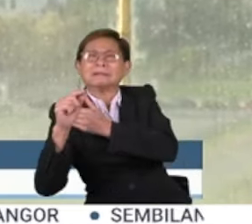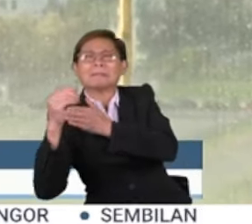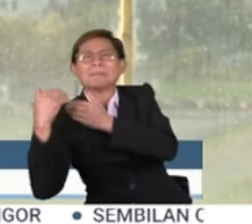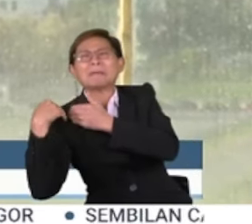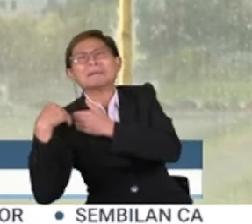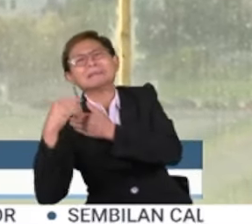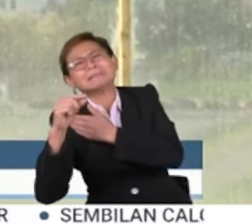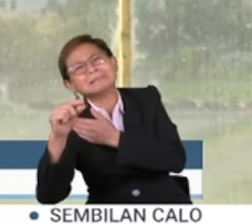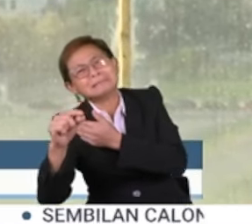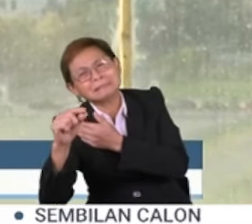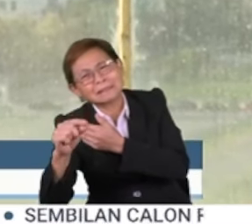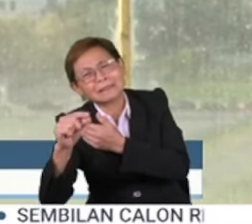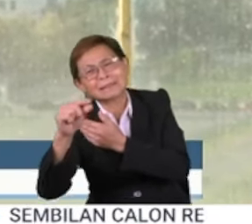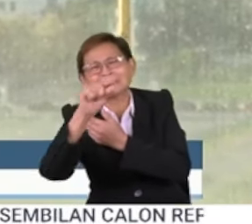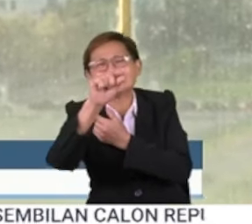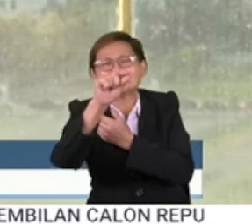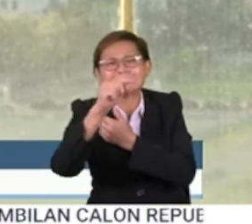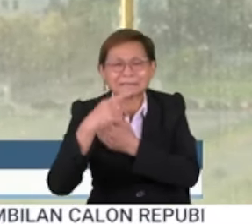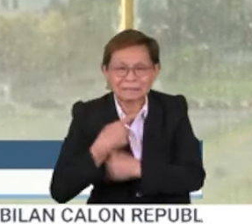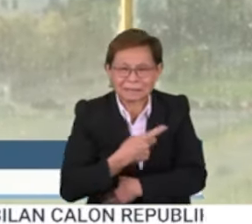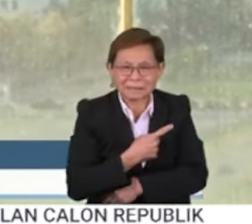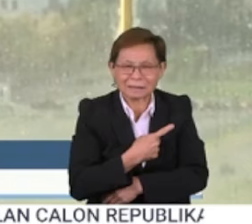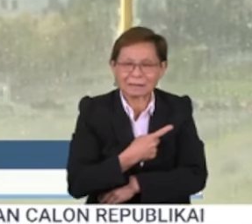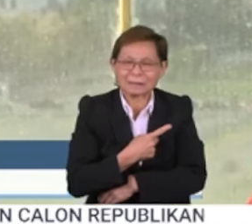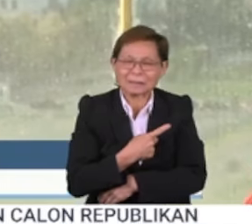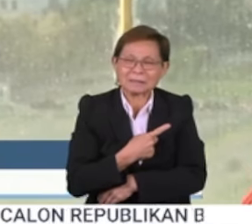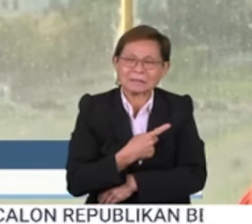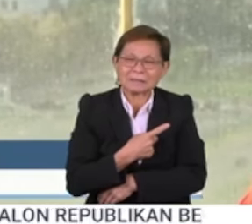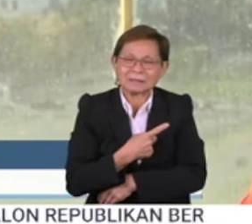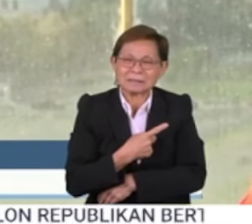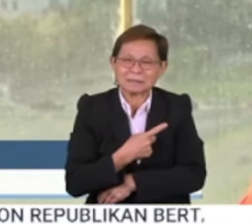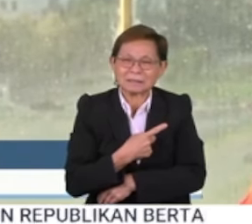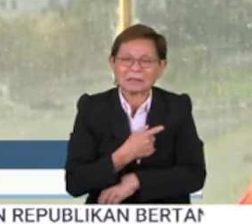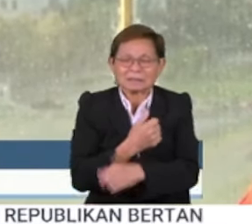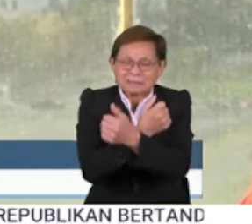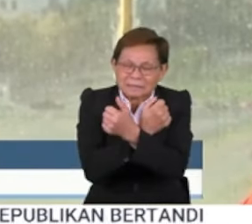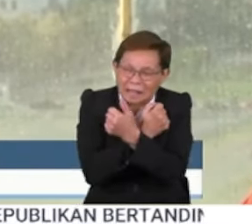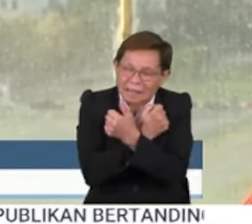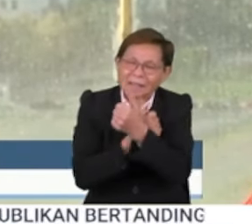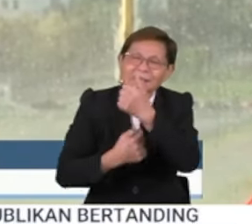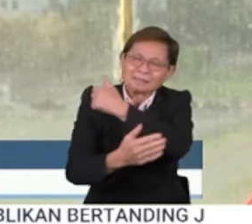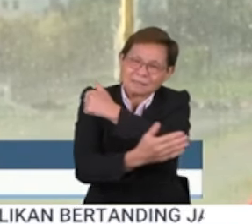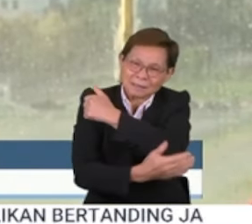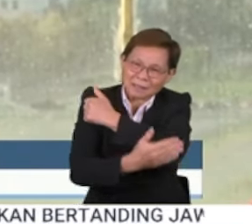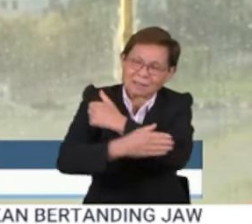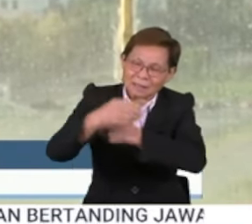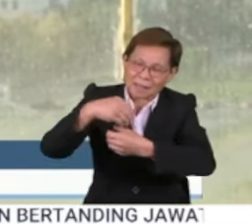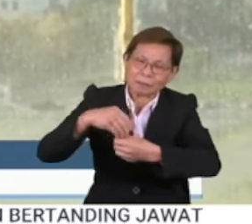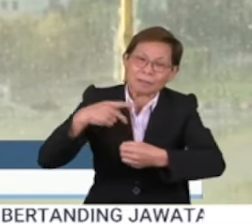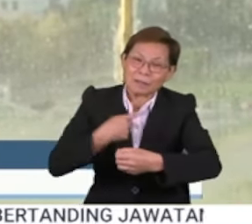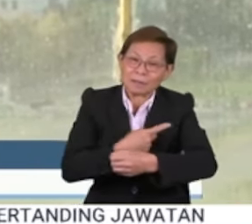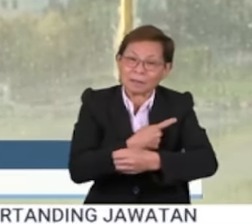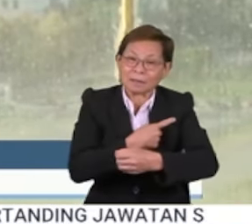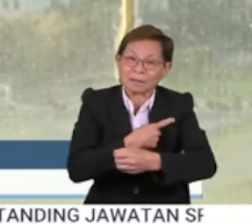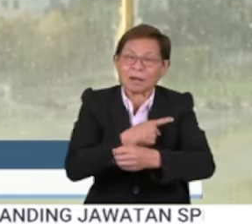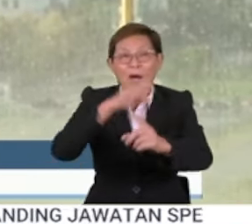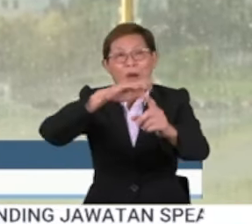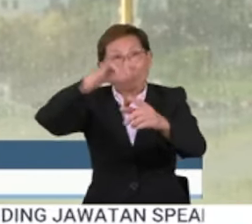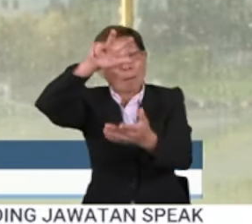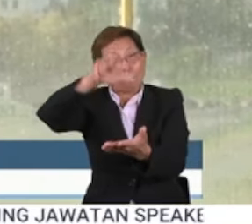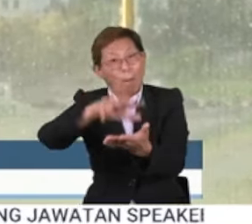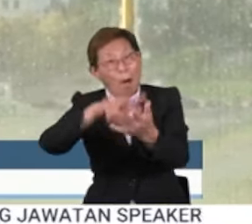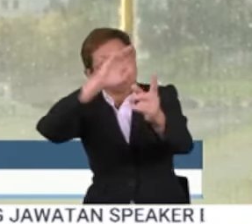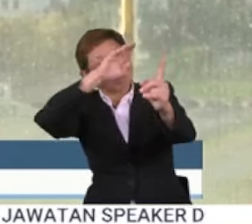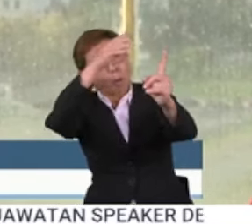dalam sebagai satu aktiviti, patriotiknya dalam kita menentukan hala tuju